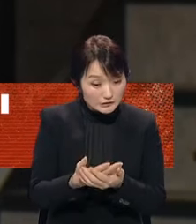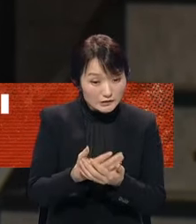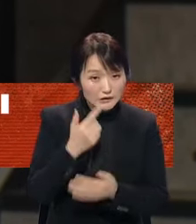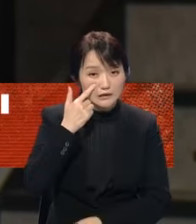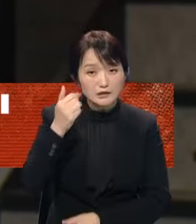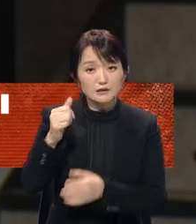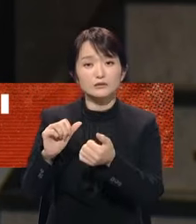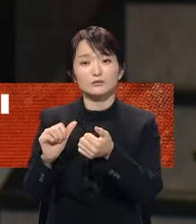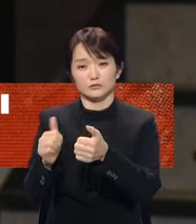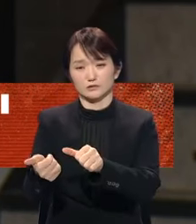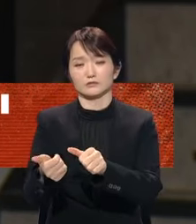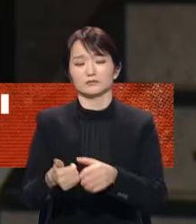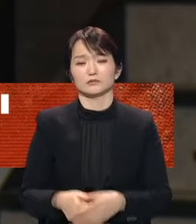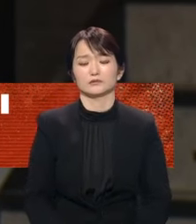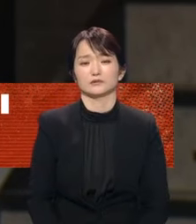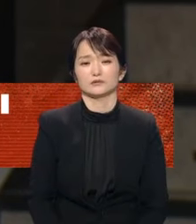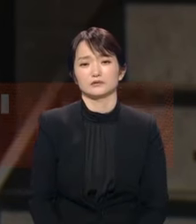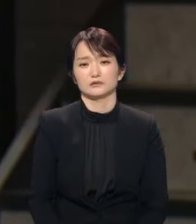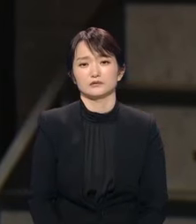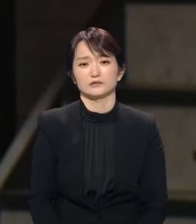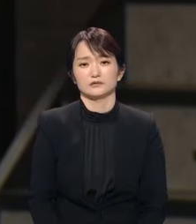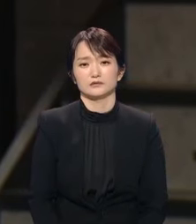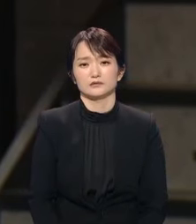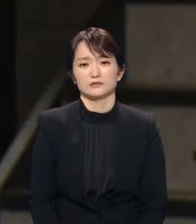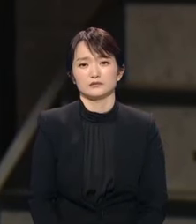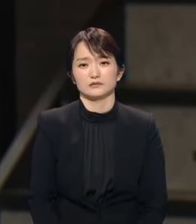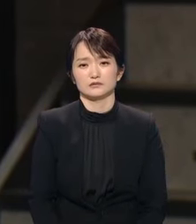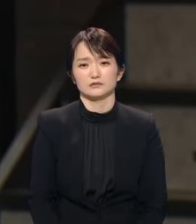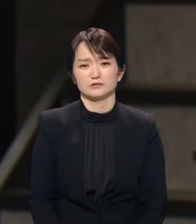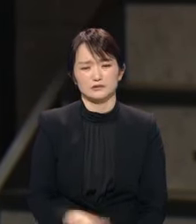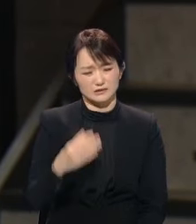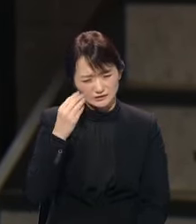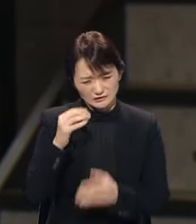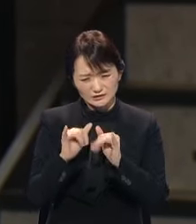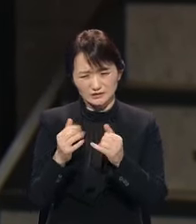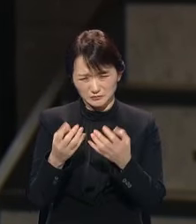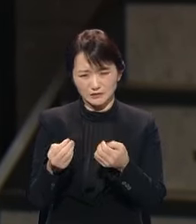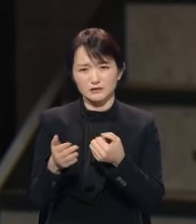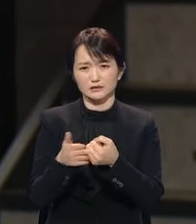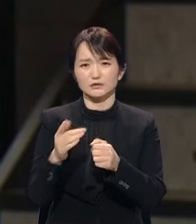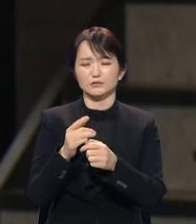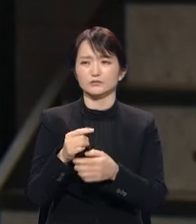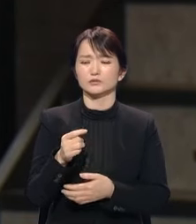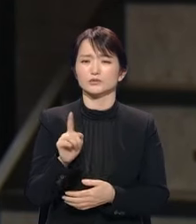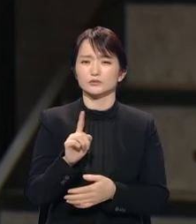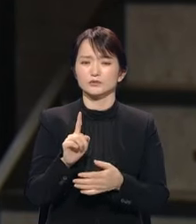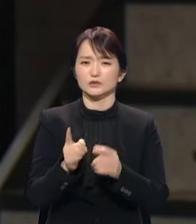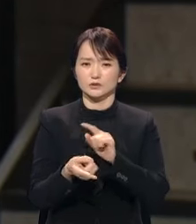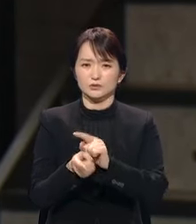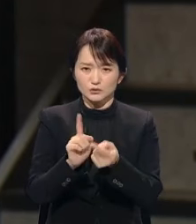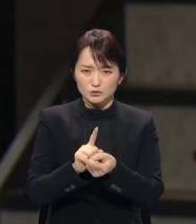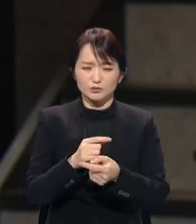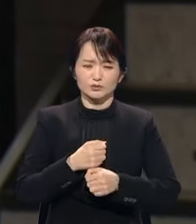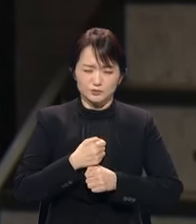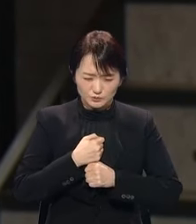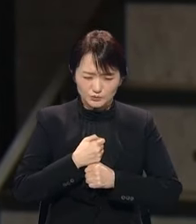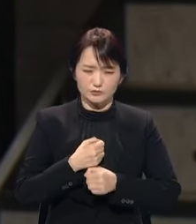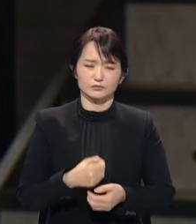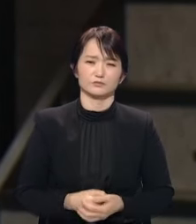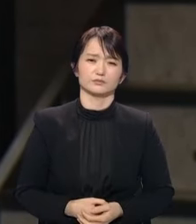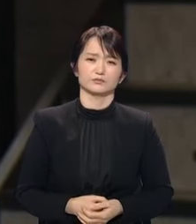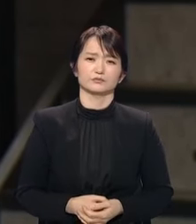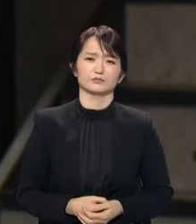아버님도 돌아가셨다라고 해요. 그러니까 정말 이상한 사람들이 많기 때문에 조금씩 그런 걸 갖다가 이렇게 좀 조심하시면서